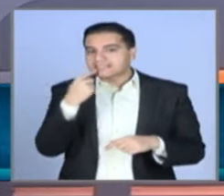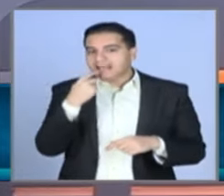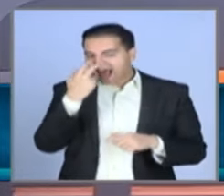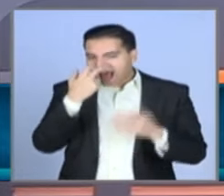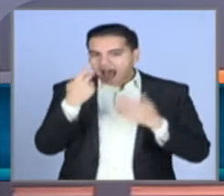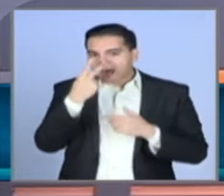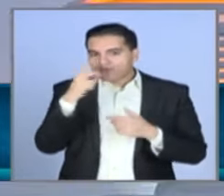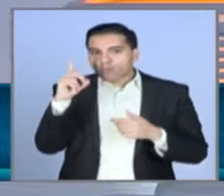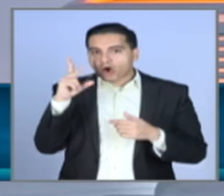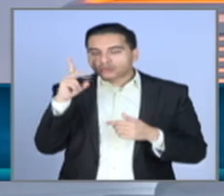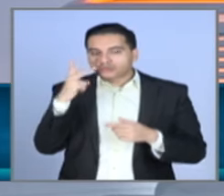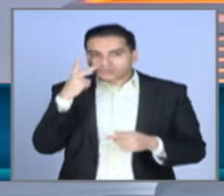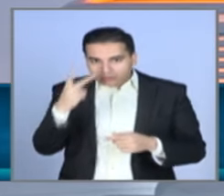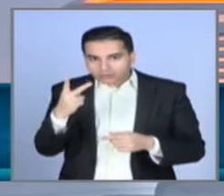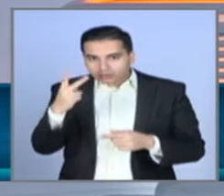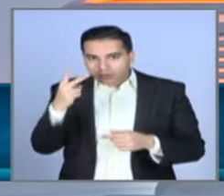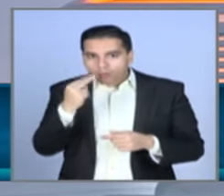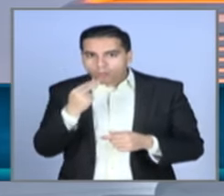اكتشفوا ذكر وأنثى.